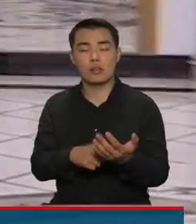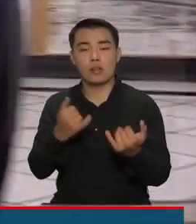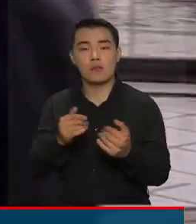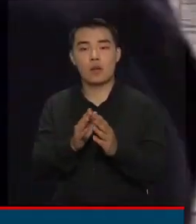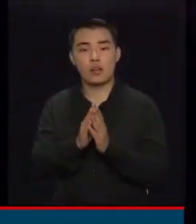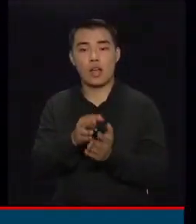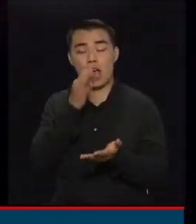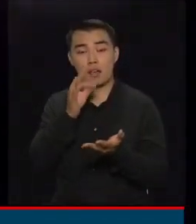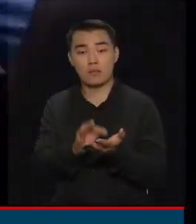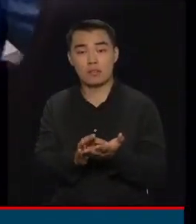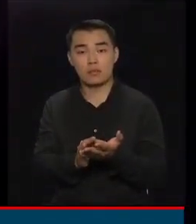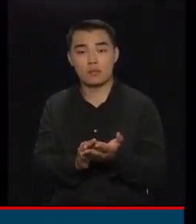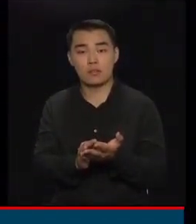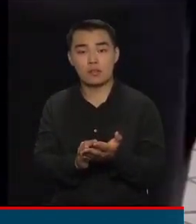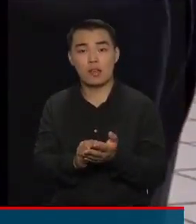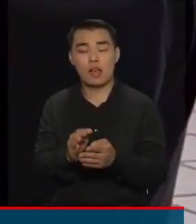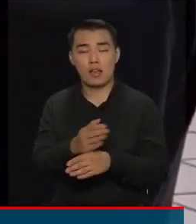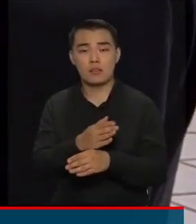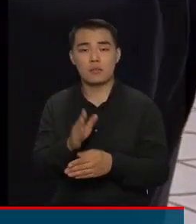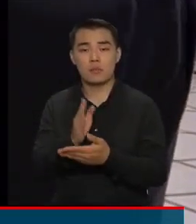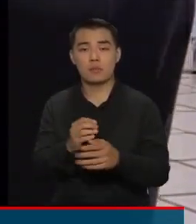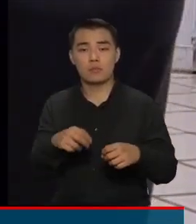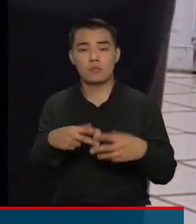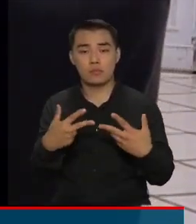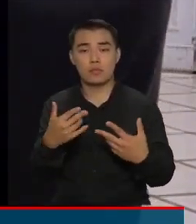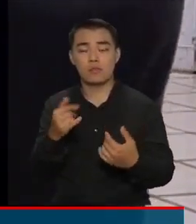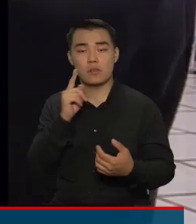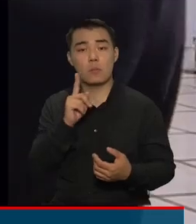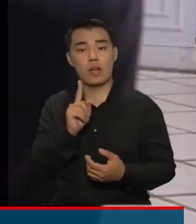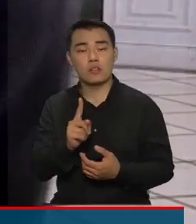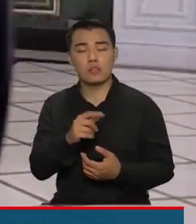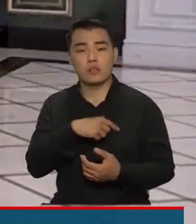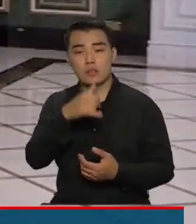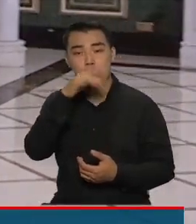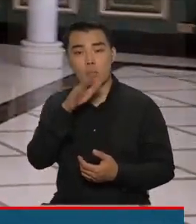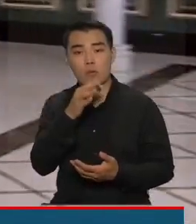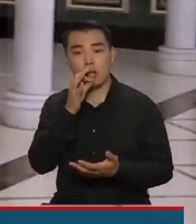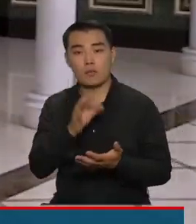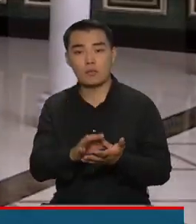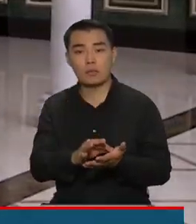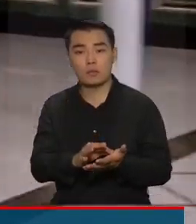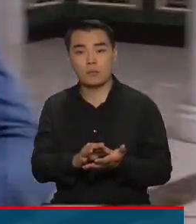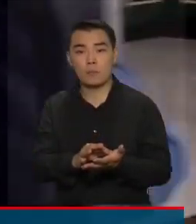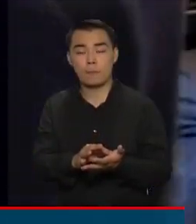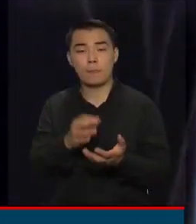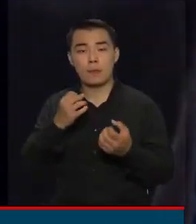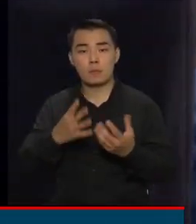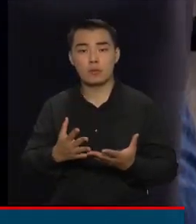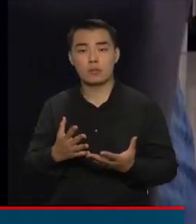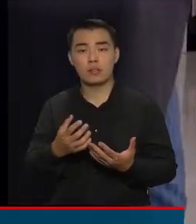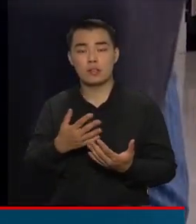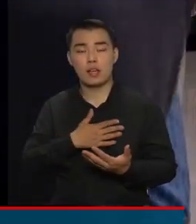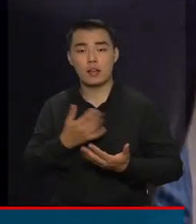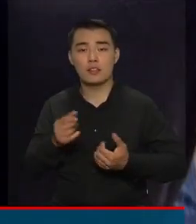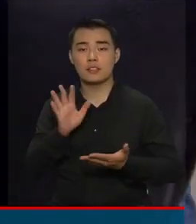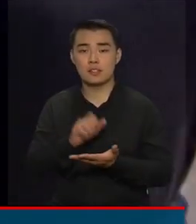уделю. Давайте отдельно. Отдельно встретимся. Почему? Ну, вы же... ваш аппарат не дает. Нет, просто я сейчас, у меня